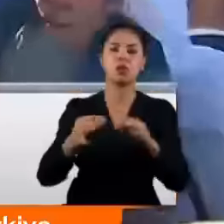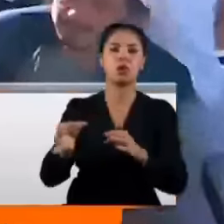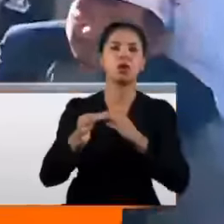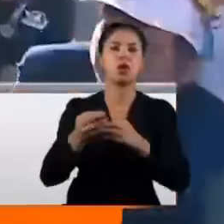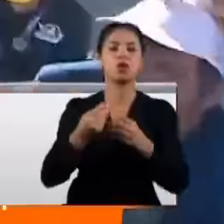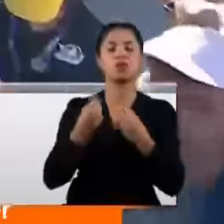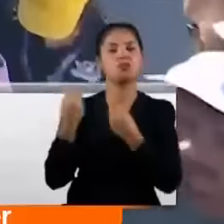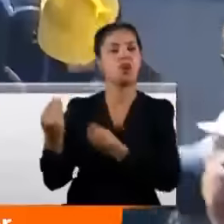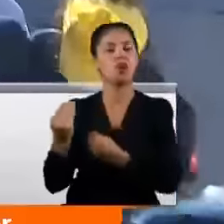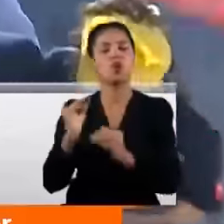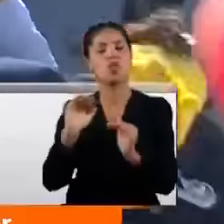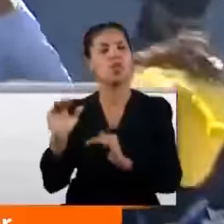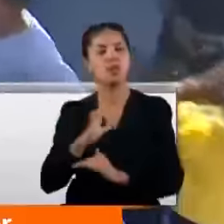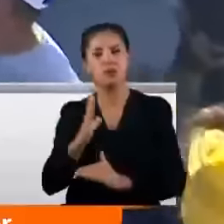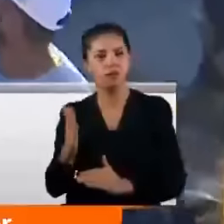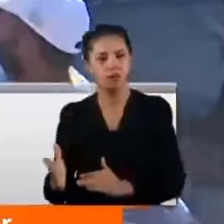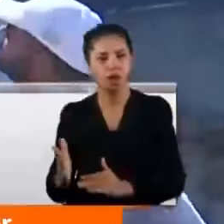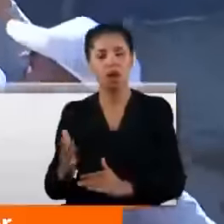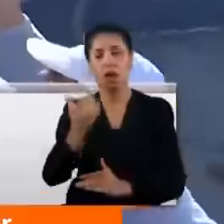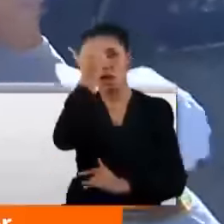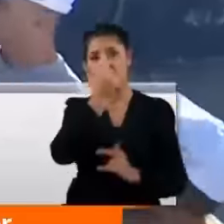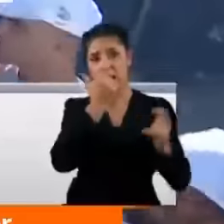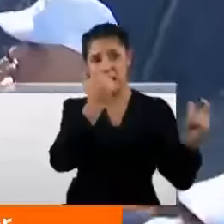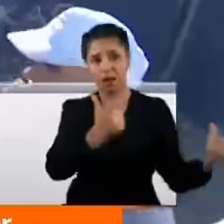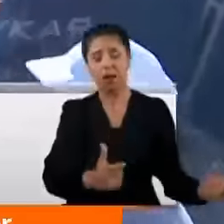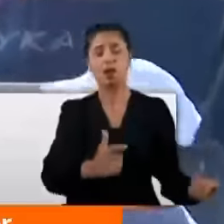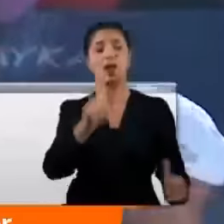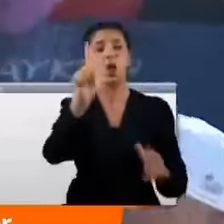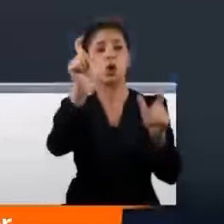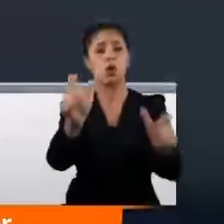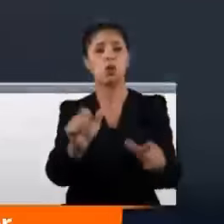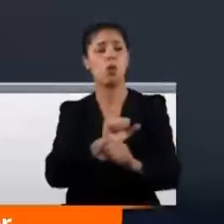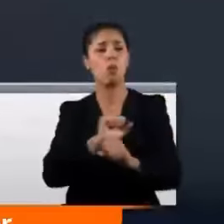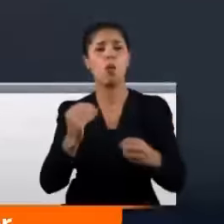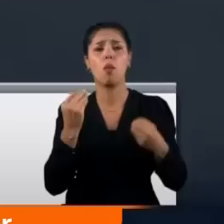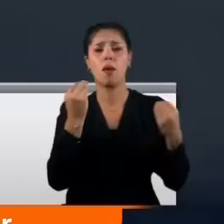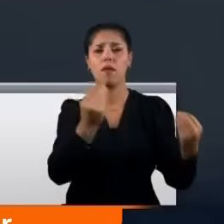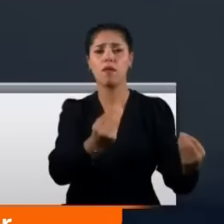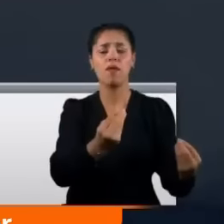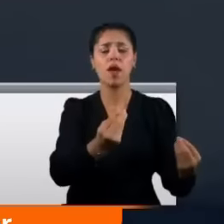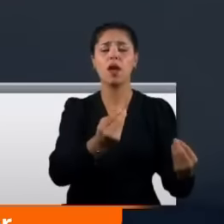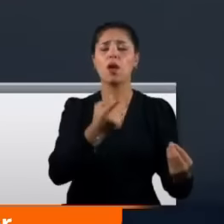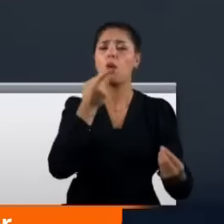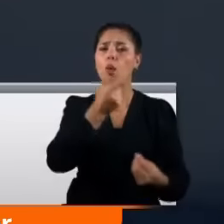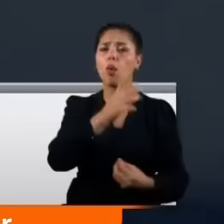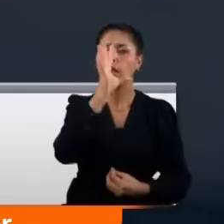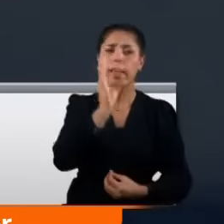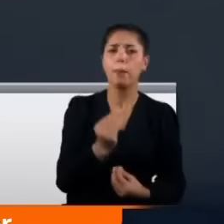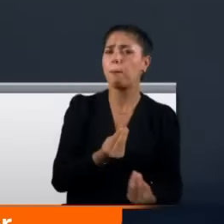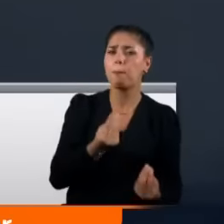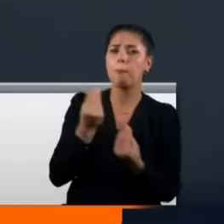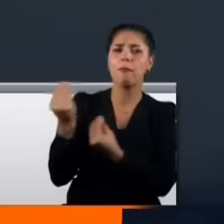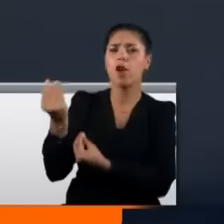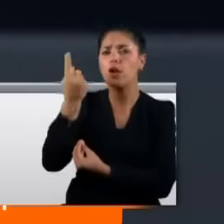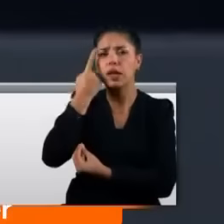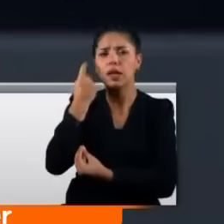sürdürüyor. Gazze'ye ve Lübnan'a yağan binlerce tonluk bombaların kimler tarafından tedarik edildiği